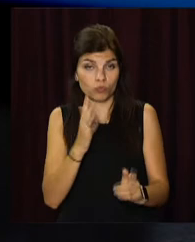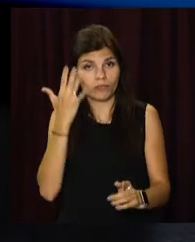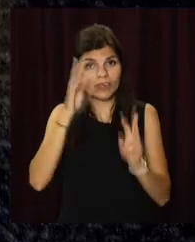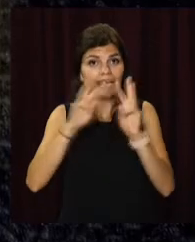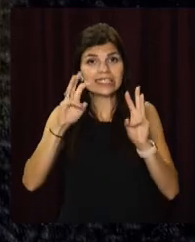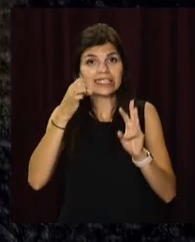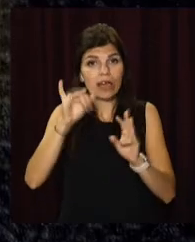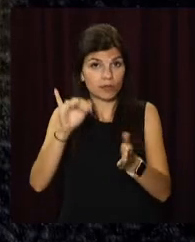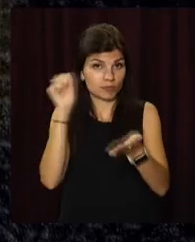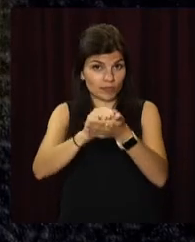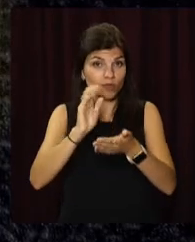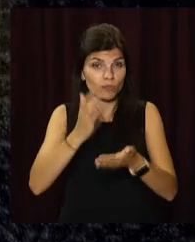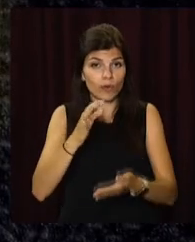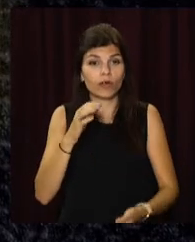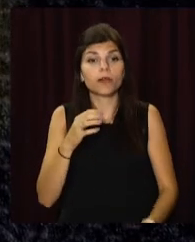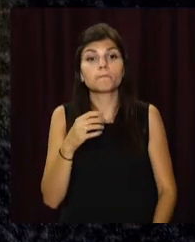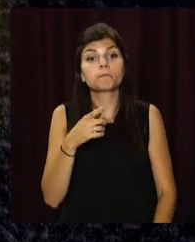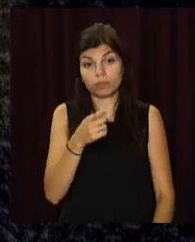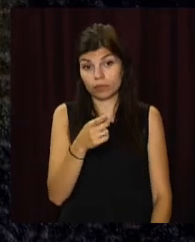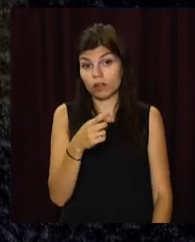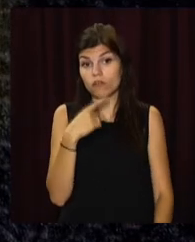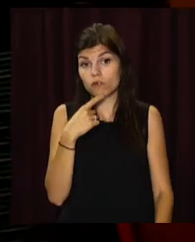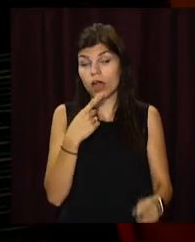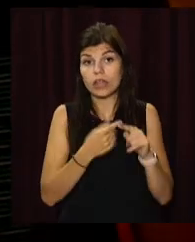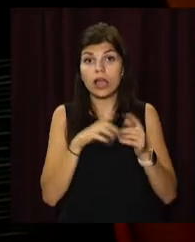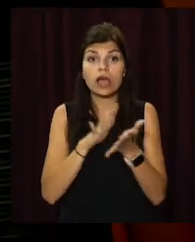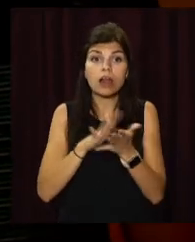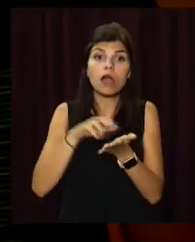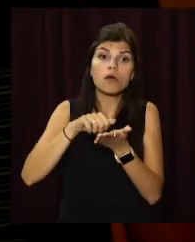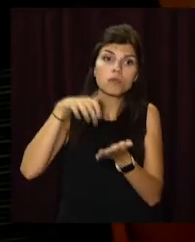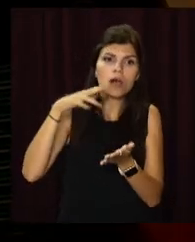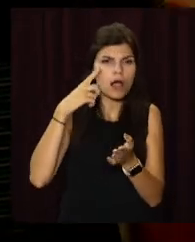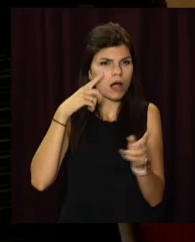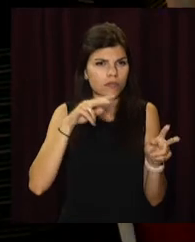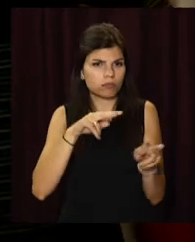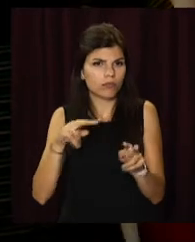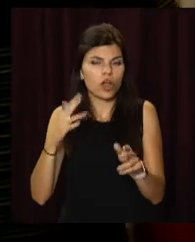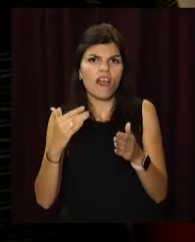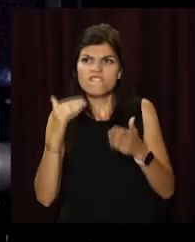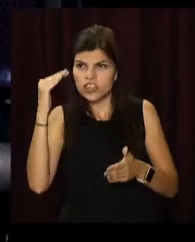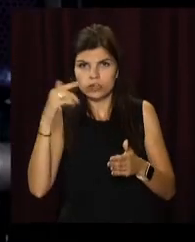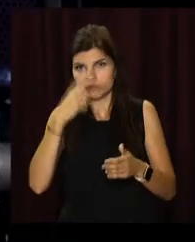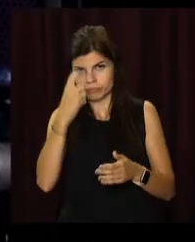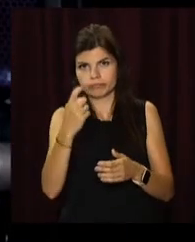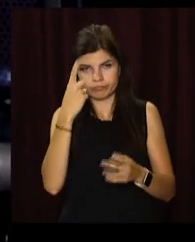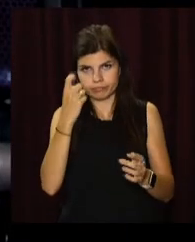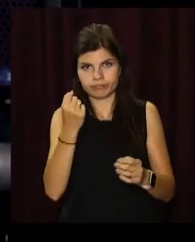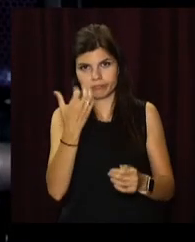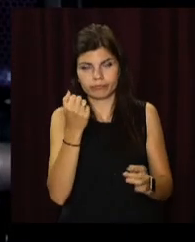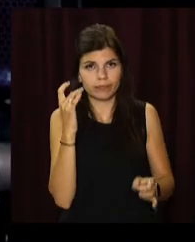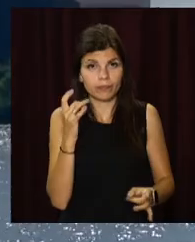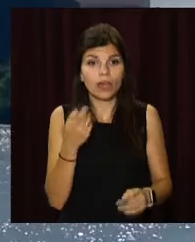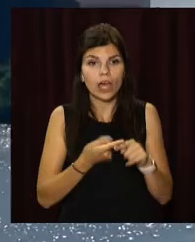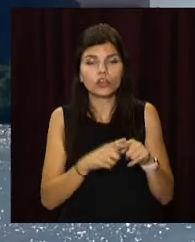поточний рівень забруднюючих речовин та фіксуватимуть перевищення. Таким чином, кажуть у міськраді, в подальшому це дозволить притягати до відповідальності підприємства,